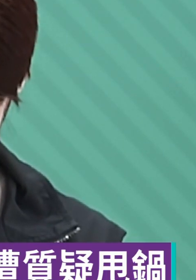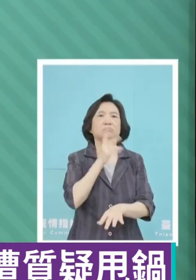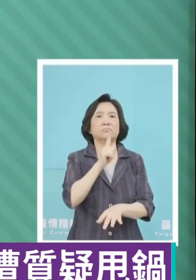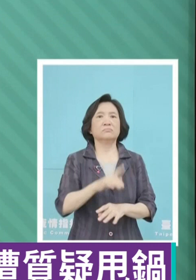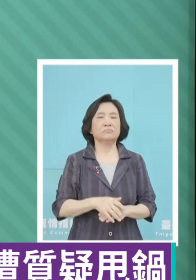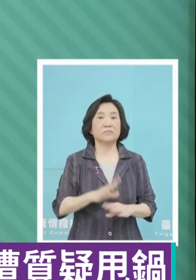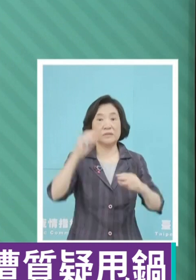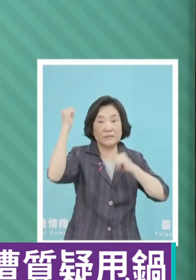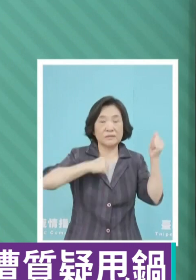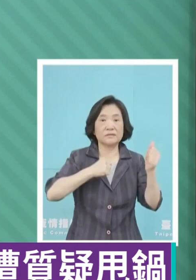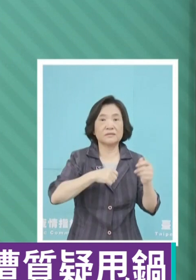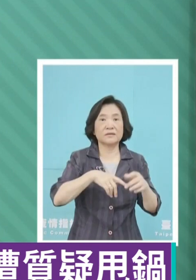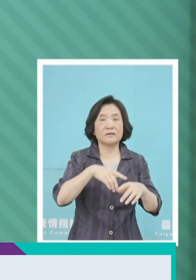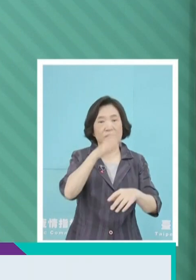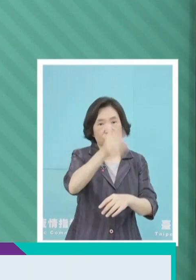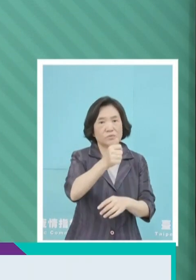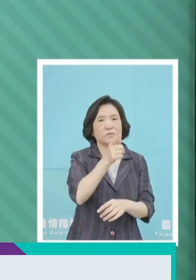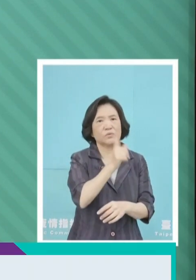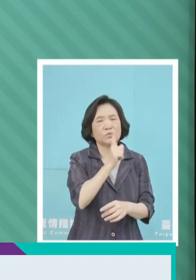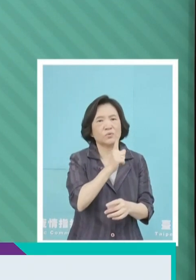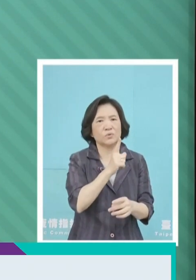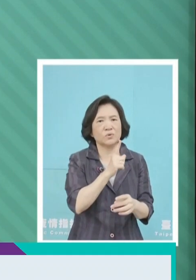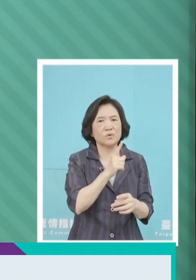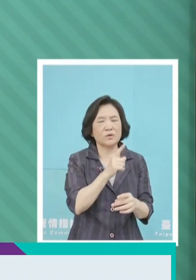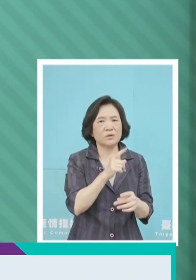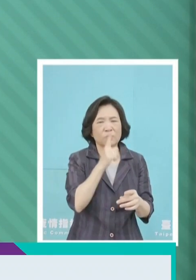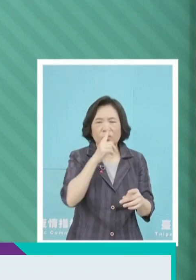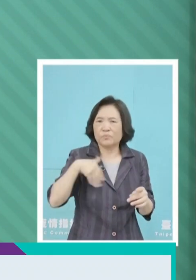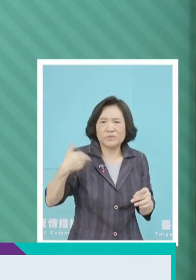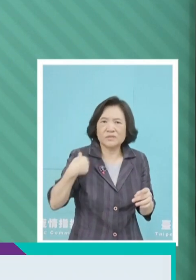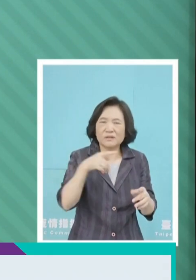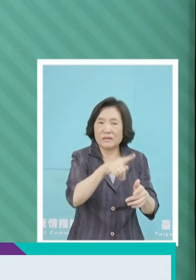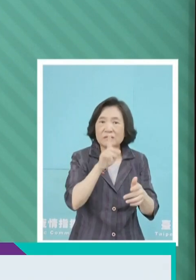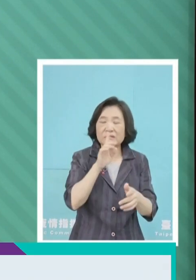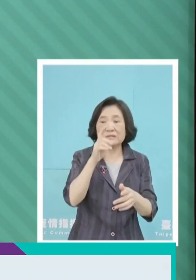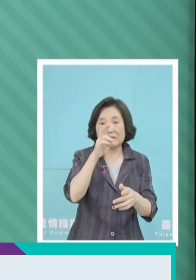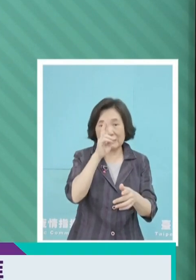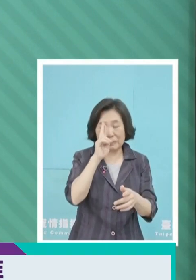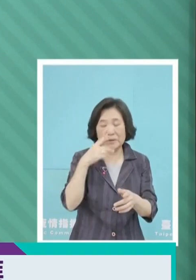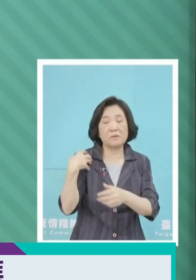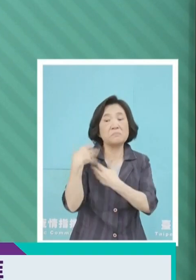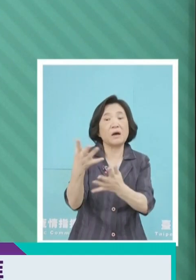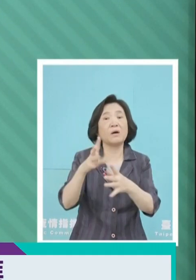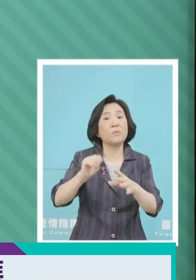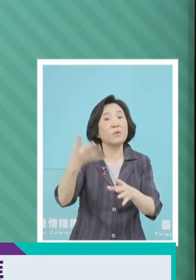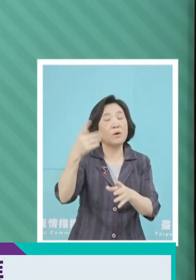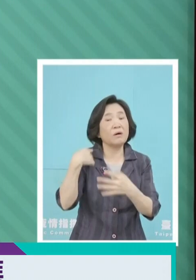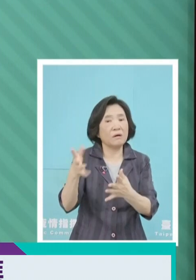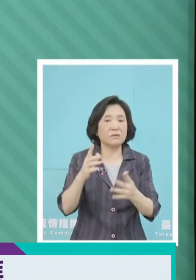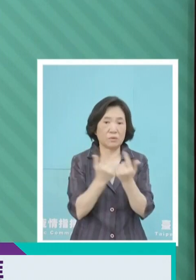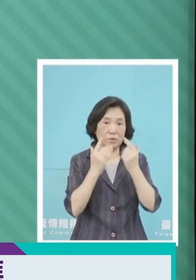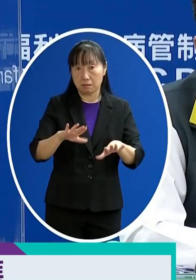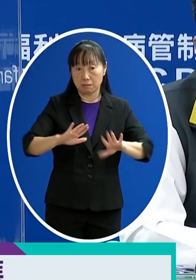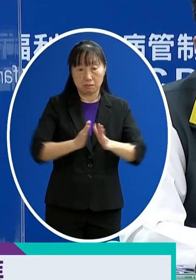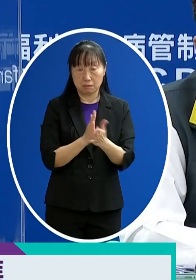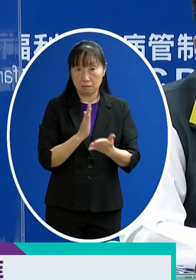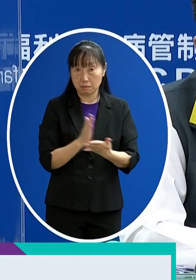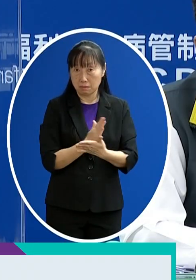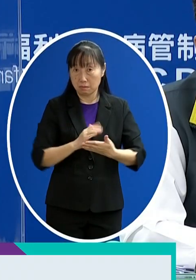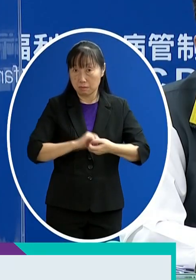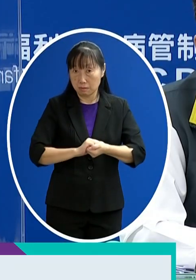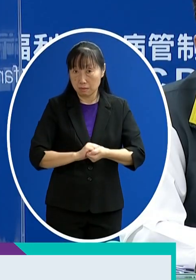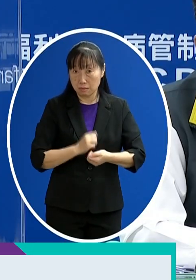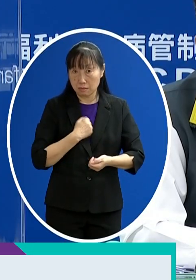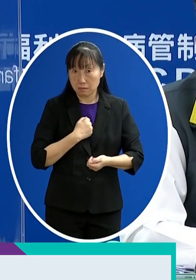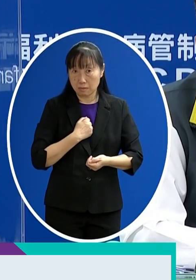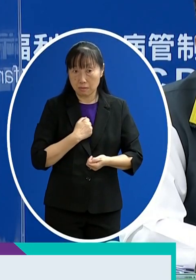甩锅， 总经理的说法我们不清楚他是不是要甩锅给万华，但是台北市政府从来没有甩锅给万华。 从现在